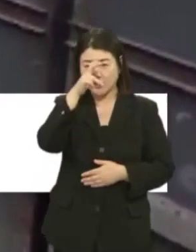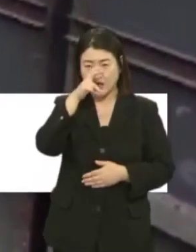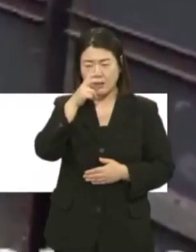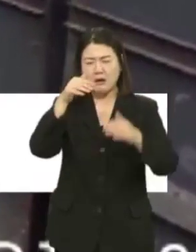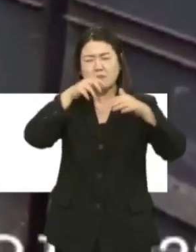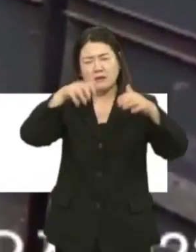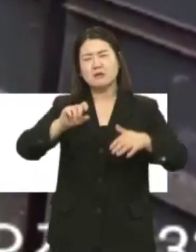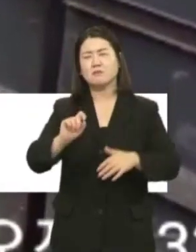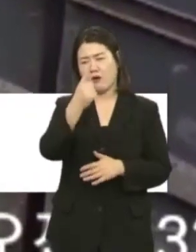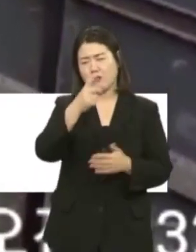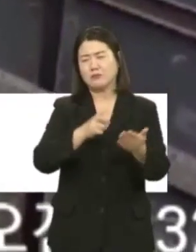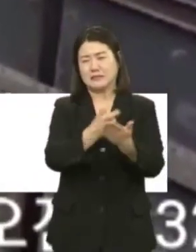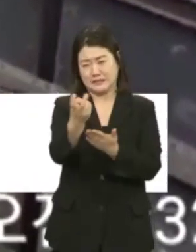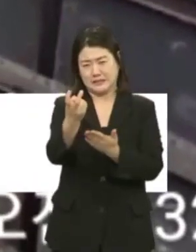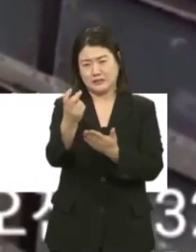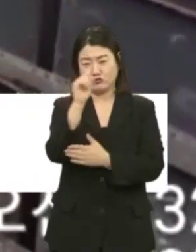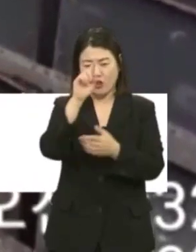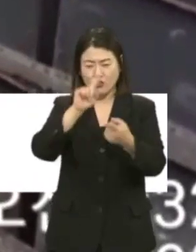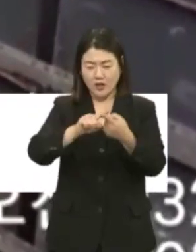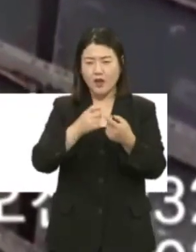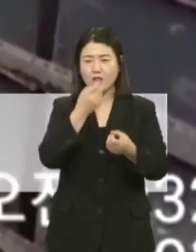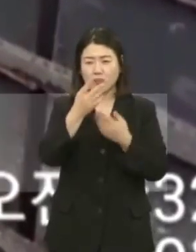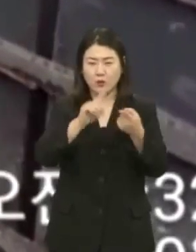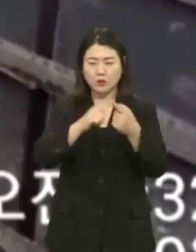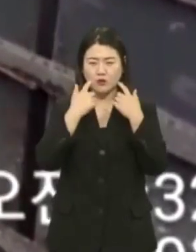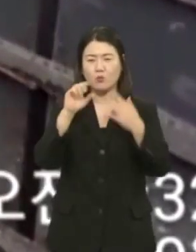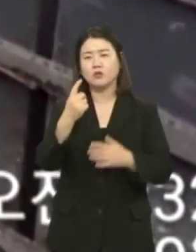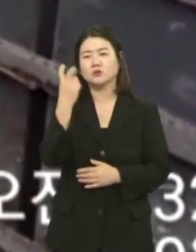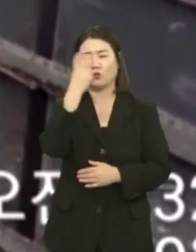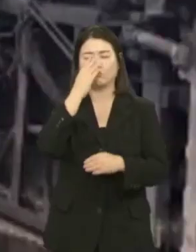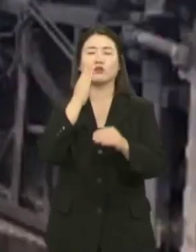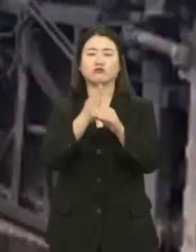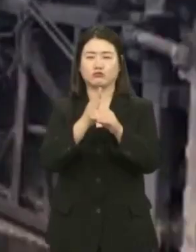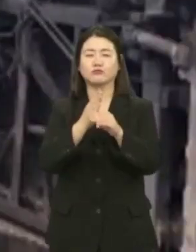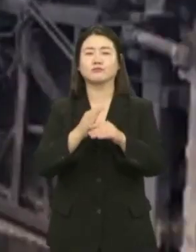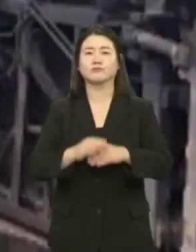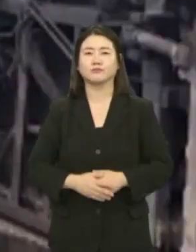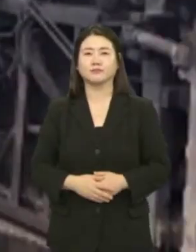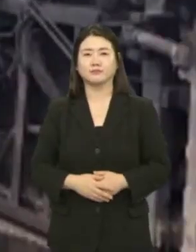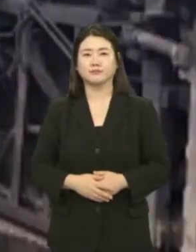경찰은 빗길에 미끄러졌다는 운전자의 진술의 토대로 정확한 사고 경위를 조사하고 있습니다